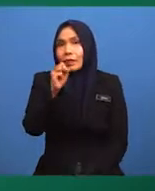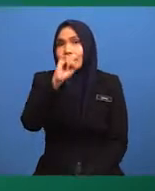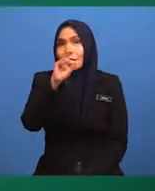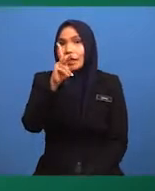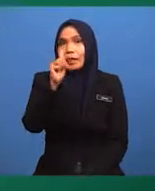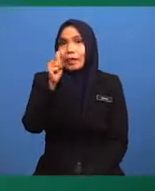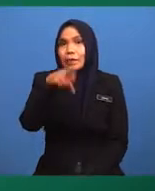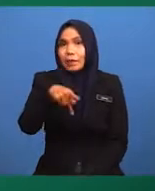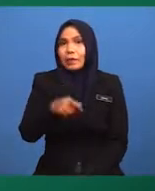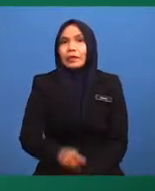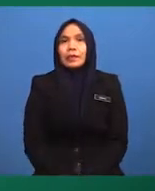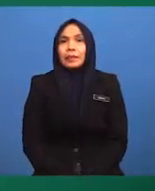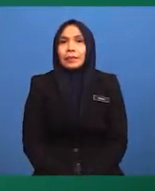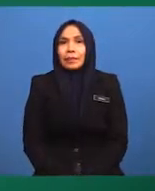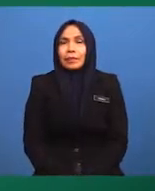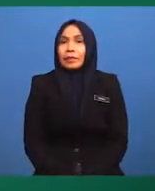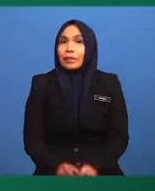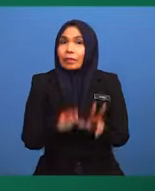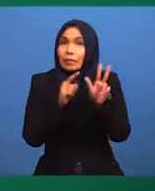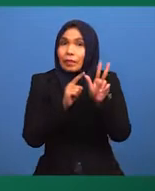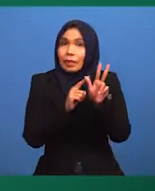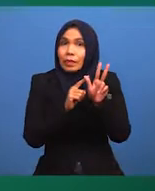bapa. Soalan ketiga,